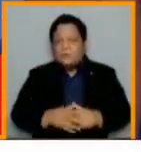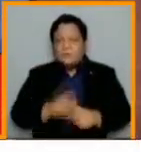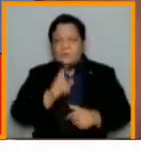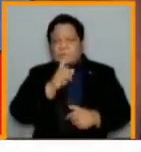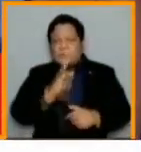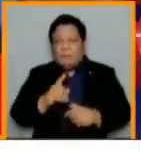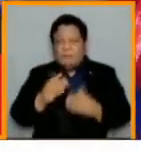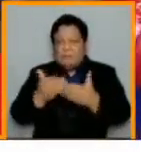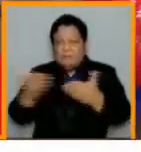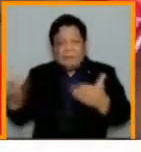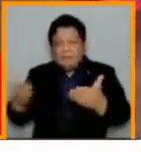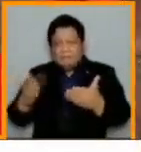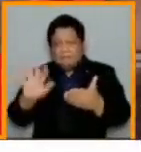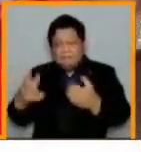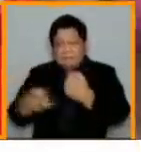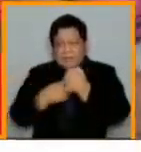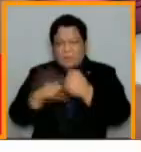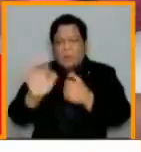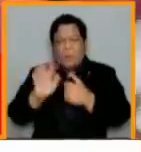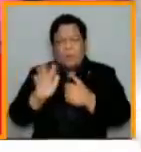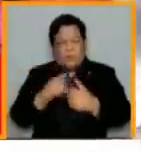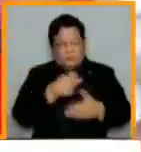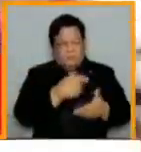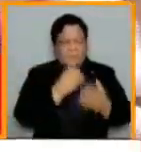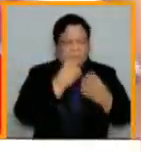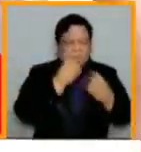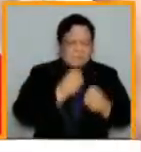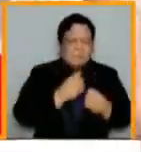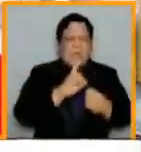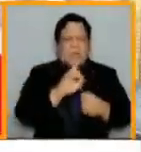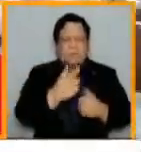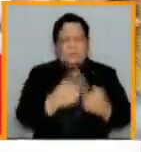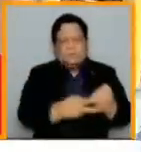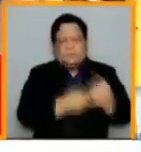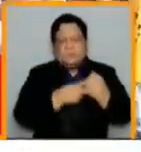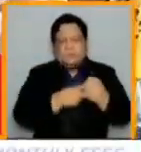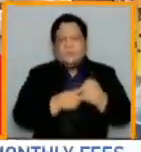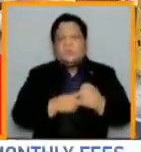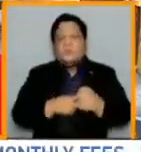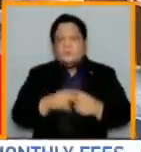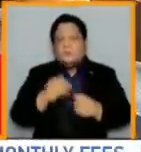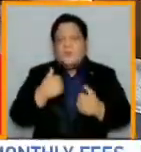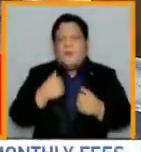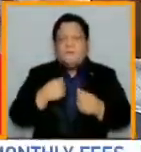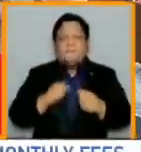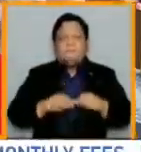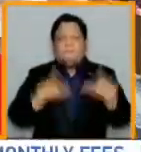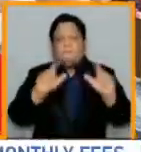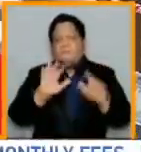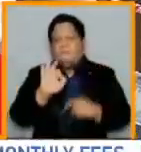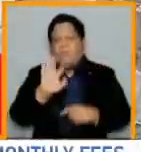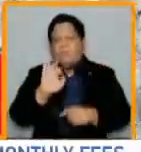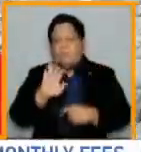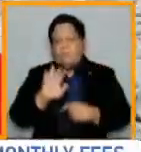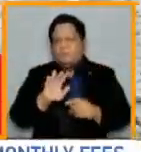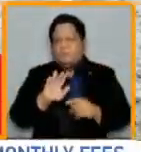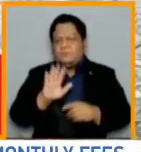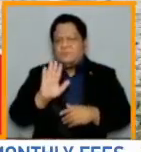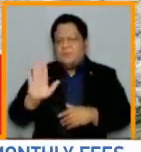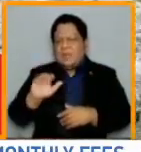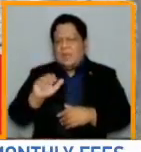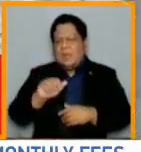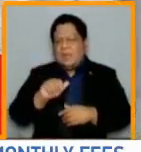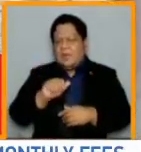ito. Marami ang humanga kay Mang John John matapos siya ma-feature sa Facebook page ng Animal Kingdom Foundation. Hinatira naman